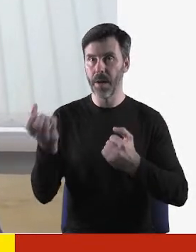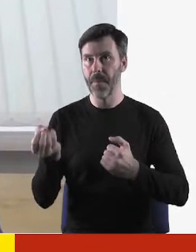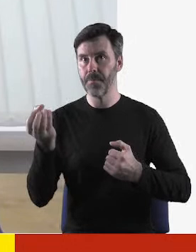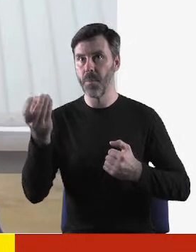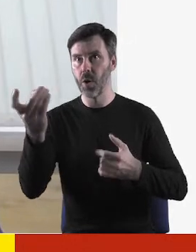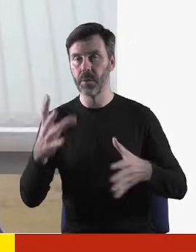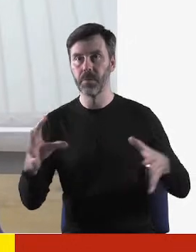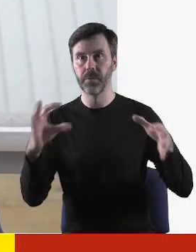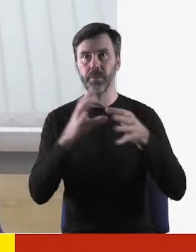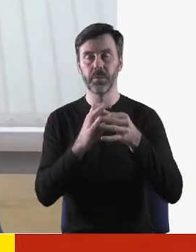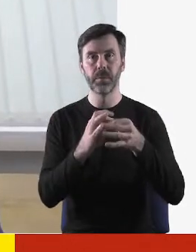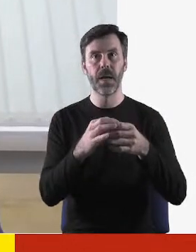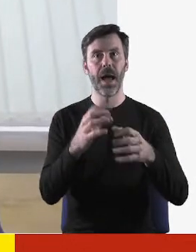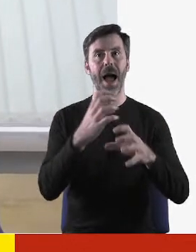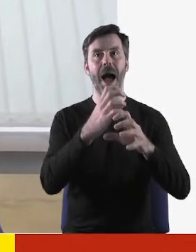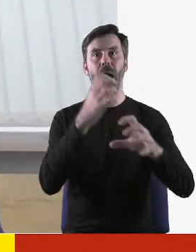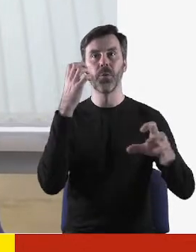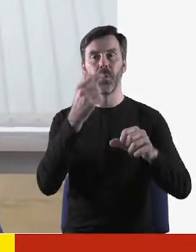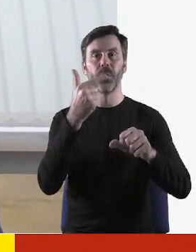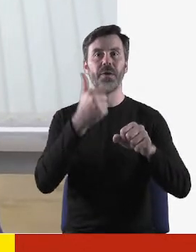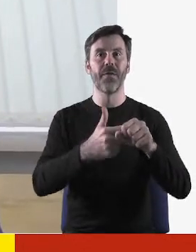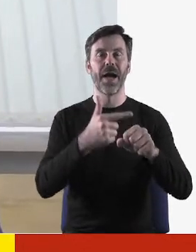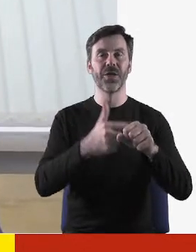zakup 20 autobusów hybrydowych,